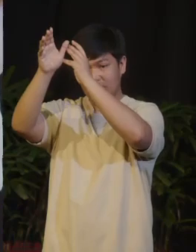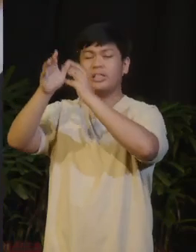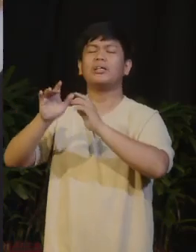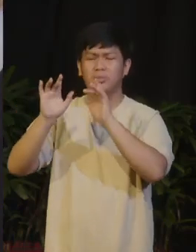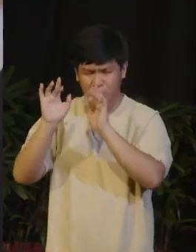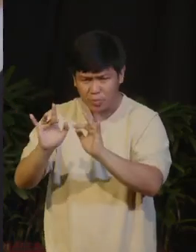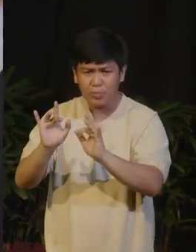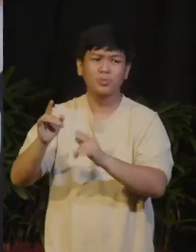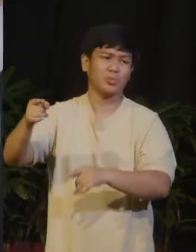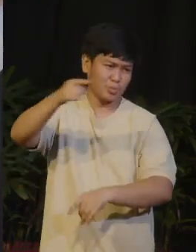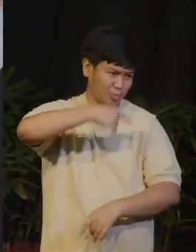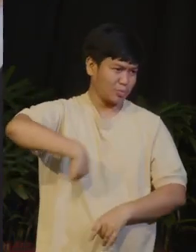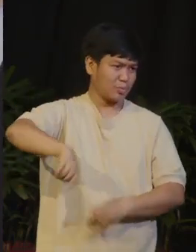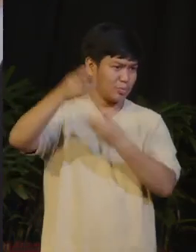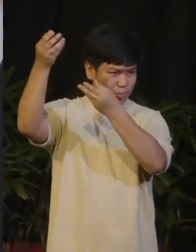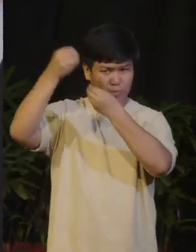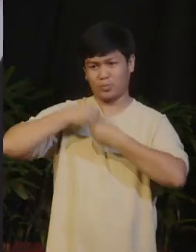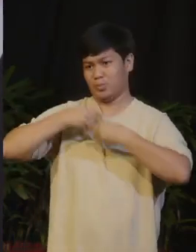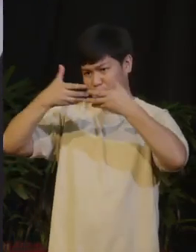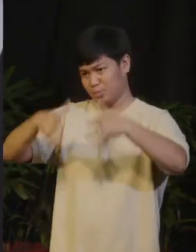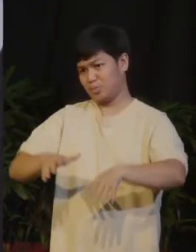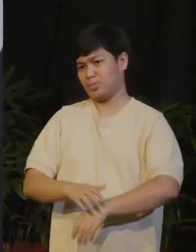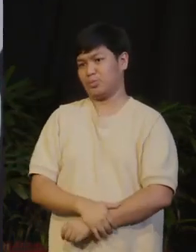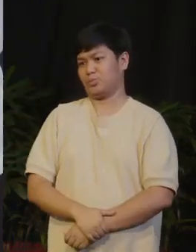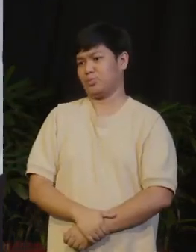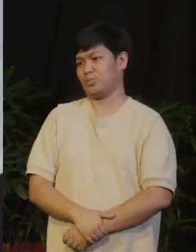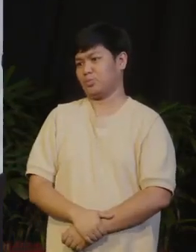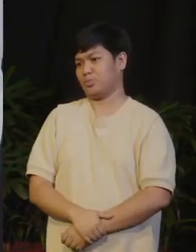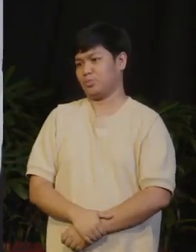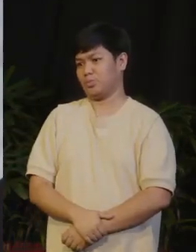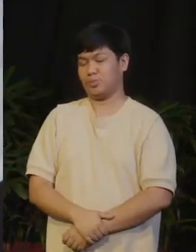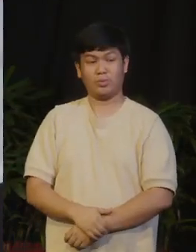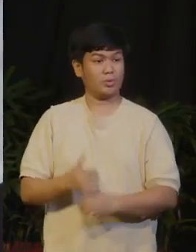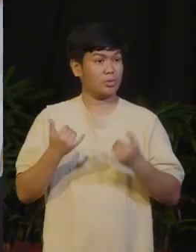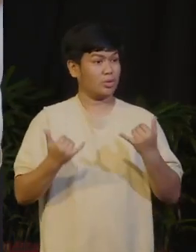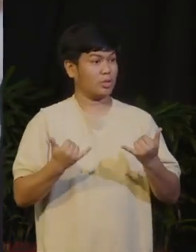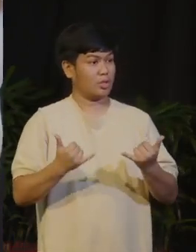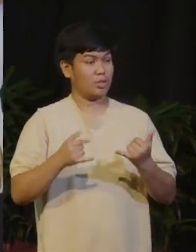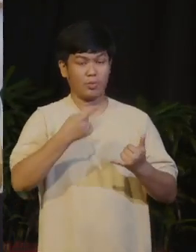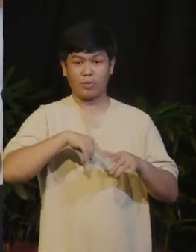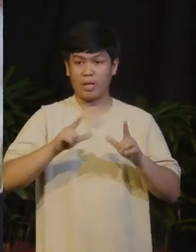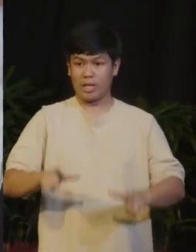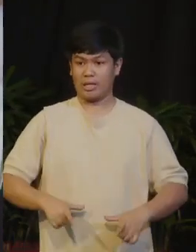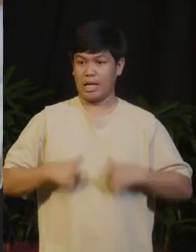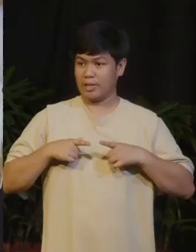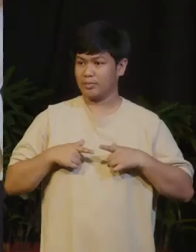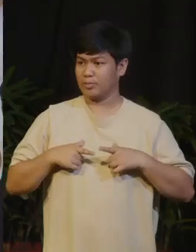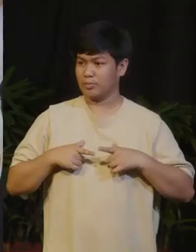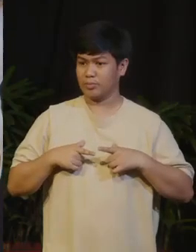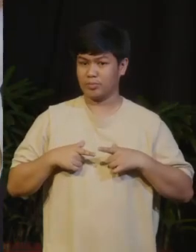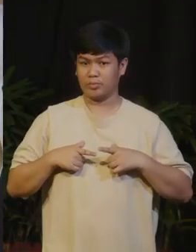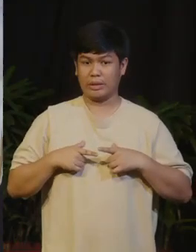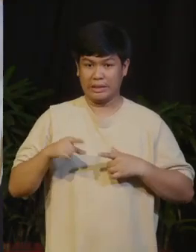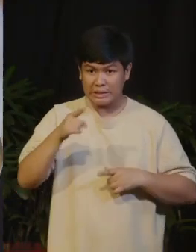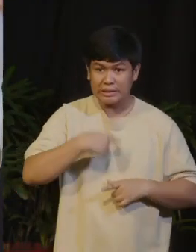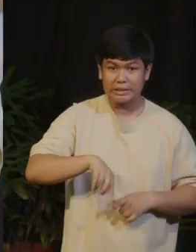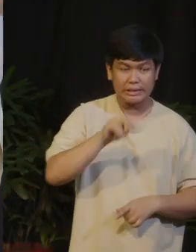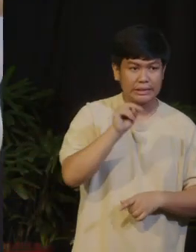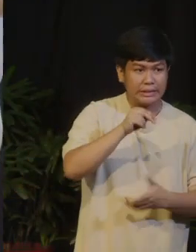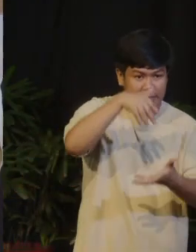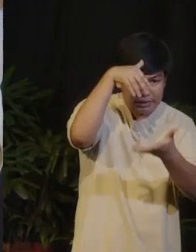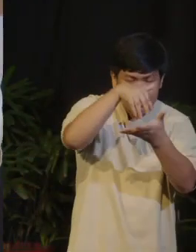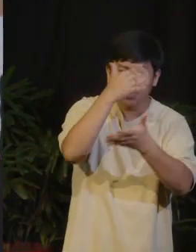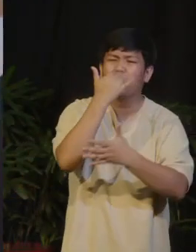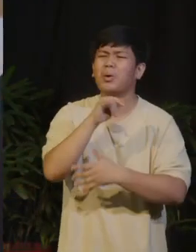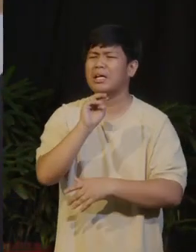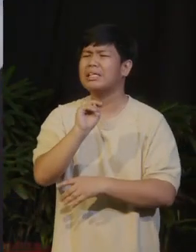namang mahabagin. Sa ating buhay Kristiyano, mga kapatid, kaya natin kailangan pag-aralan